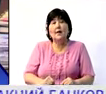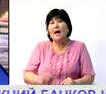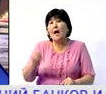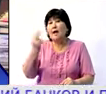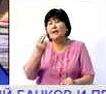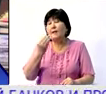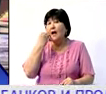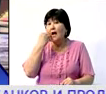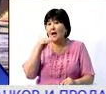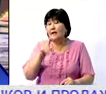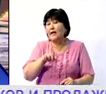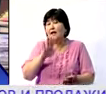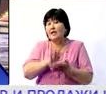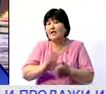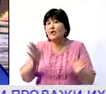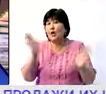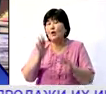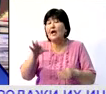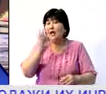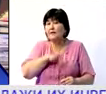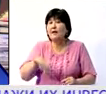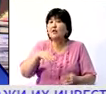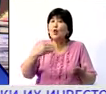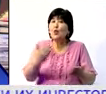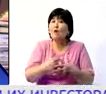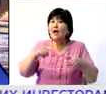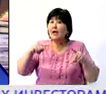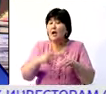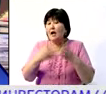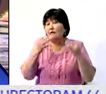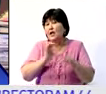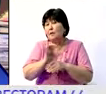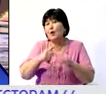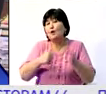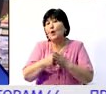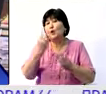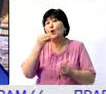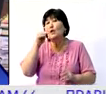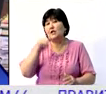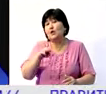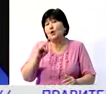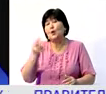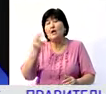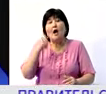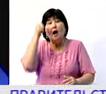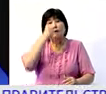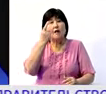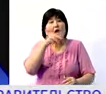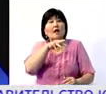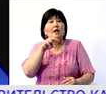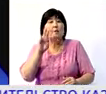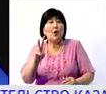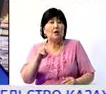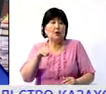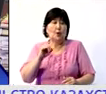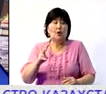Цемент качественный, не загрязняет экологию. Используем все новые технологии. В день производим до 3000 тонн цемента, а в год до 1 миллиона тонн.